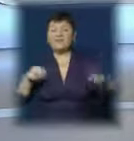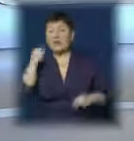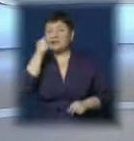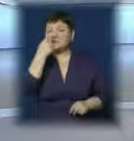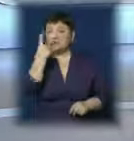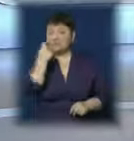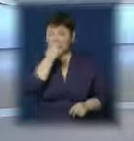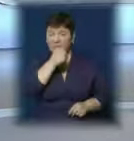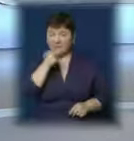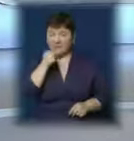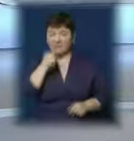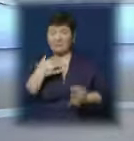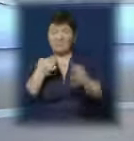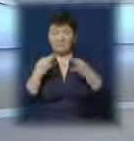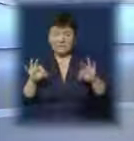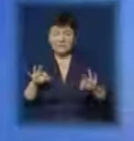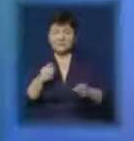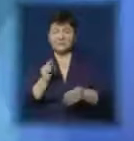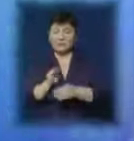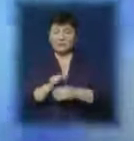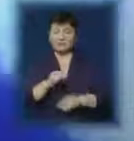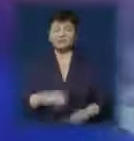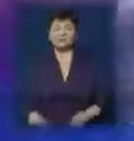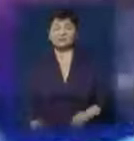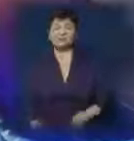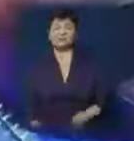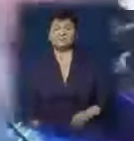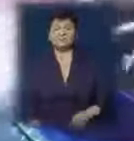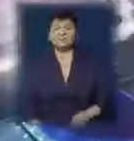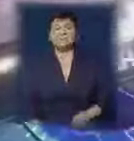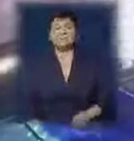терміном дії, додала посадовець.